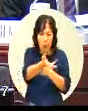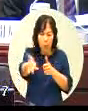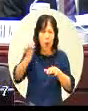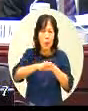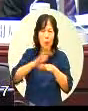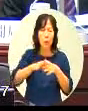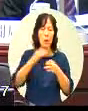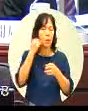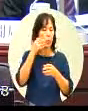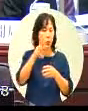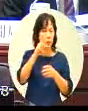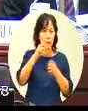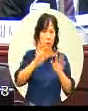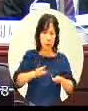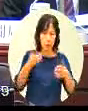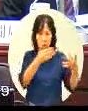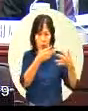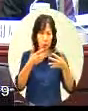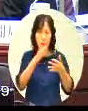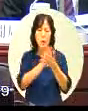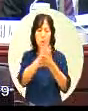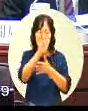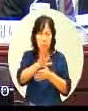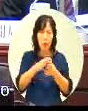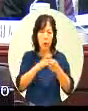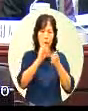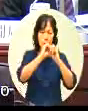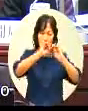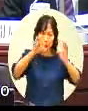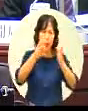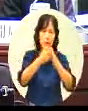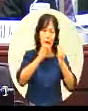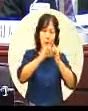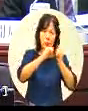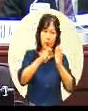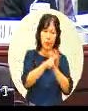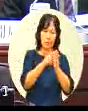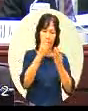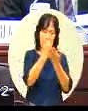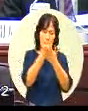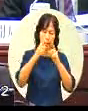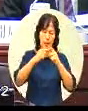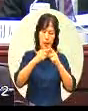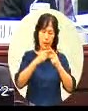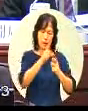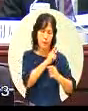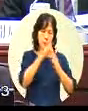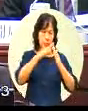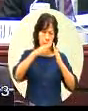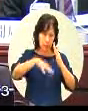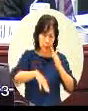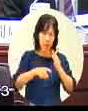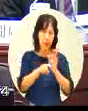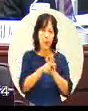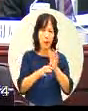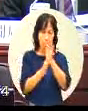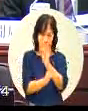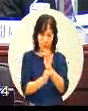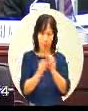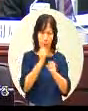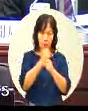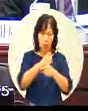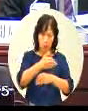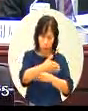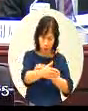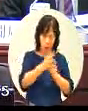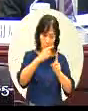院的质询，我们跟市民朋友说，每一个人都要把家里面就是说我们标准的作业